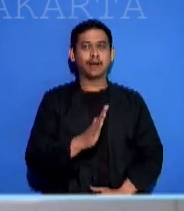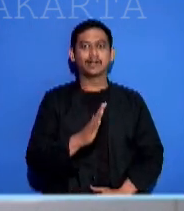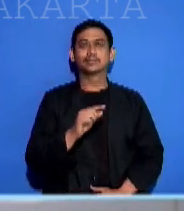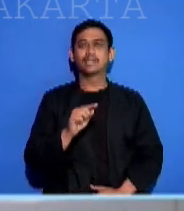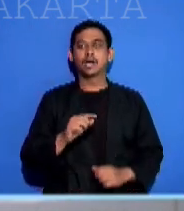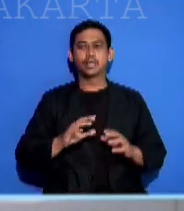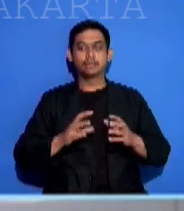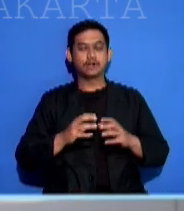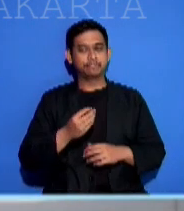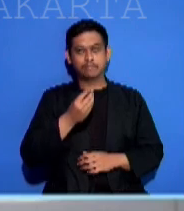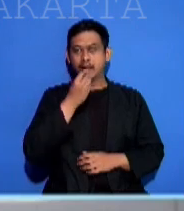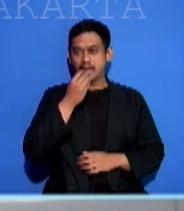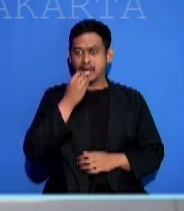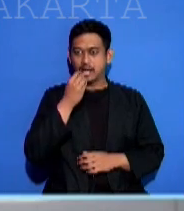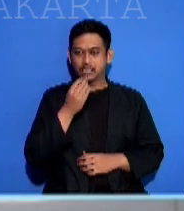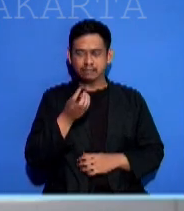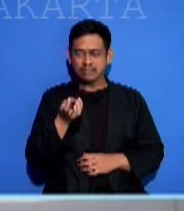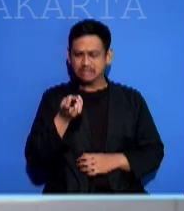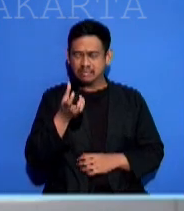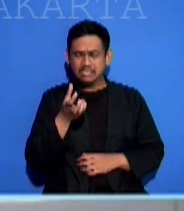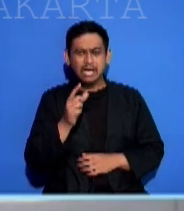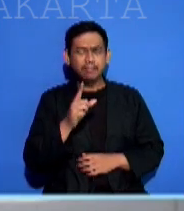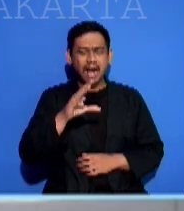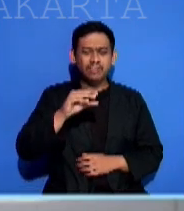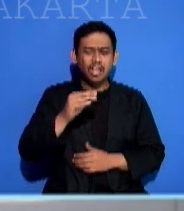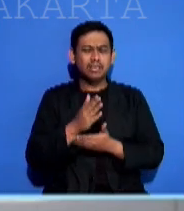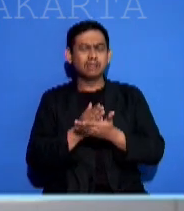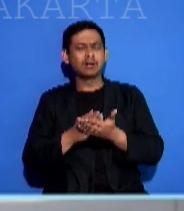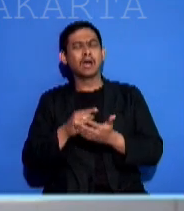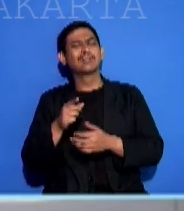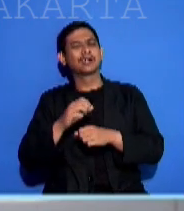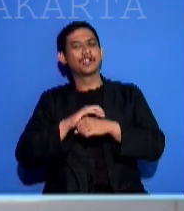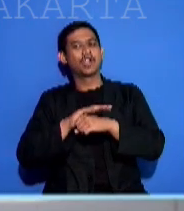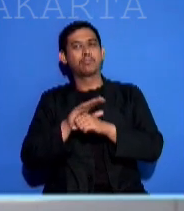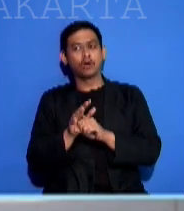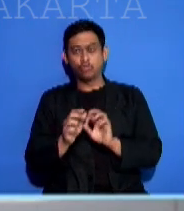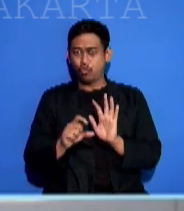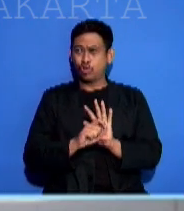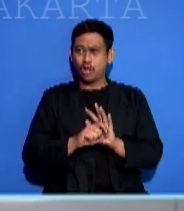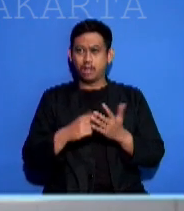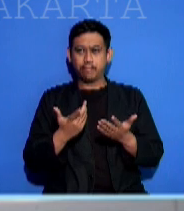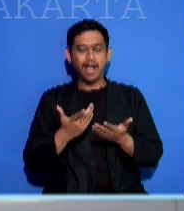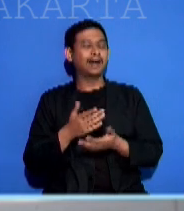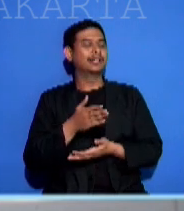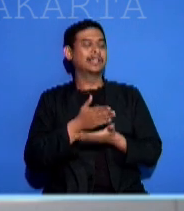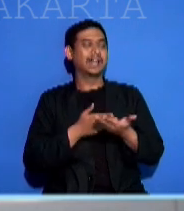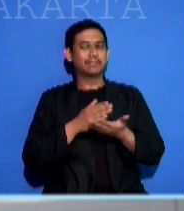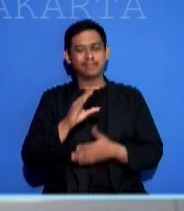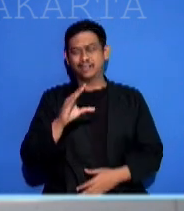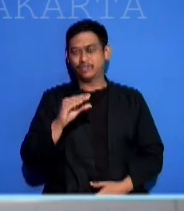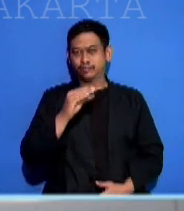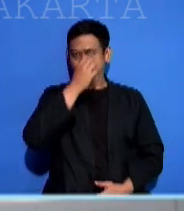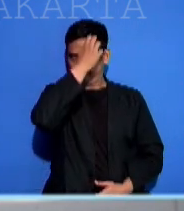komoditas bahan pangan langka di Kabupaten kontroko salah satunya tempe dan tahu kelangkaan bahan utama lauk Pau ini